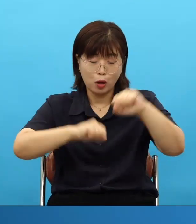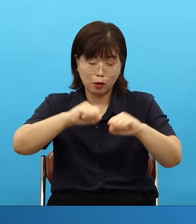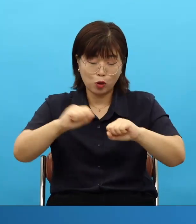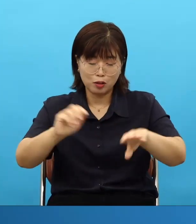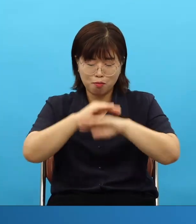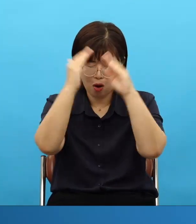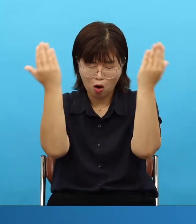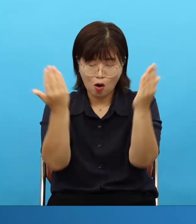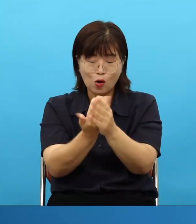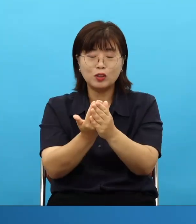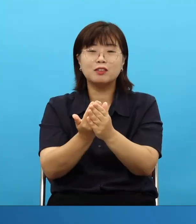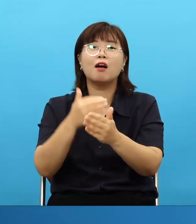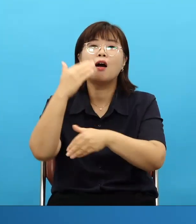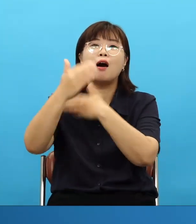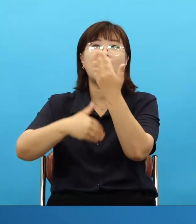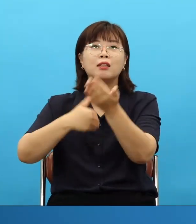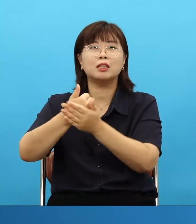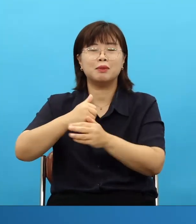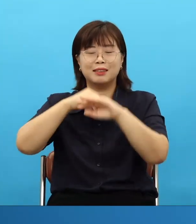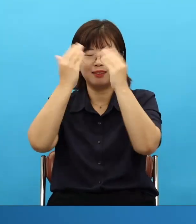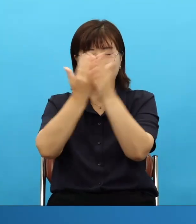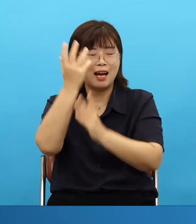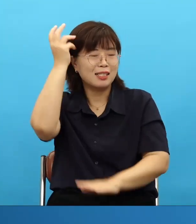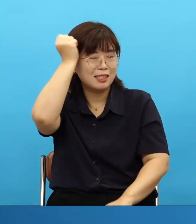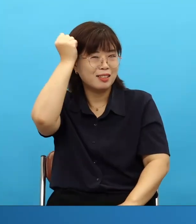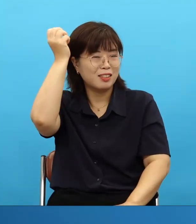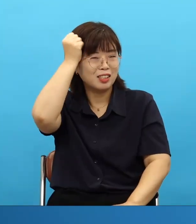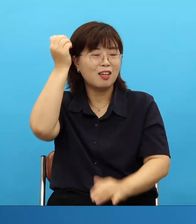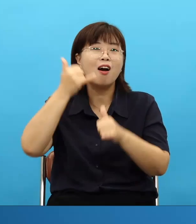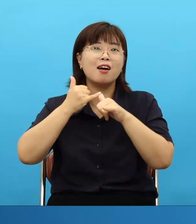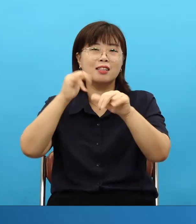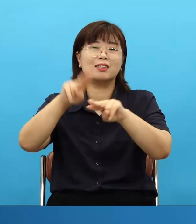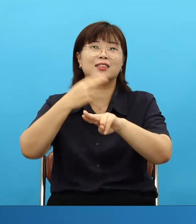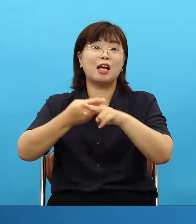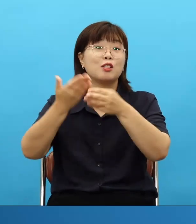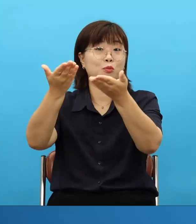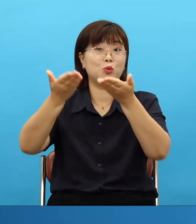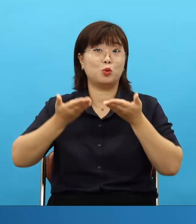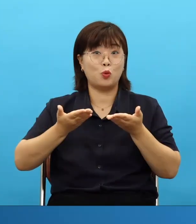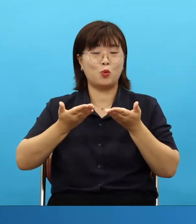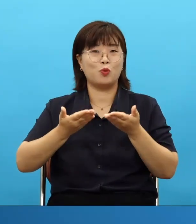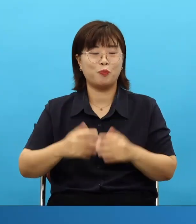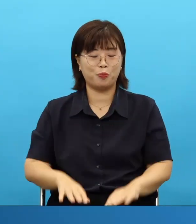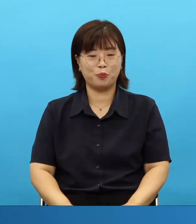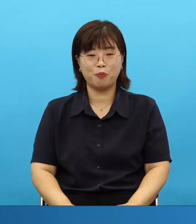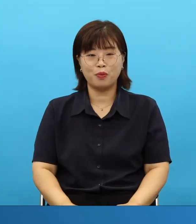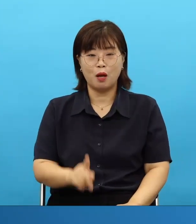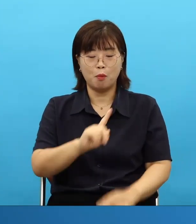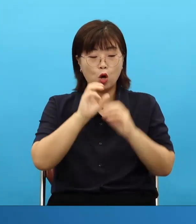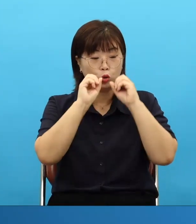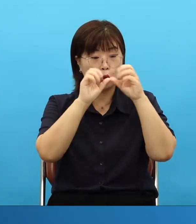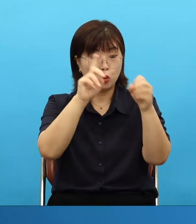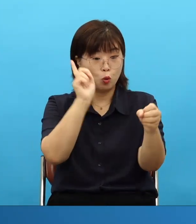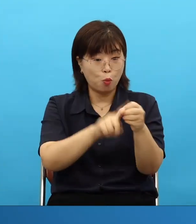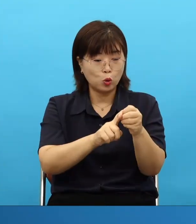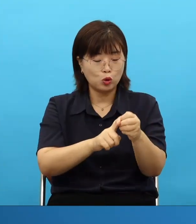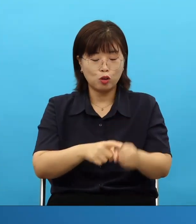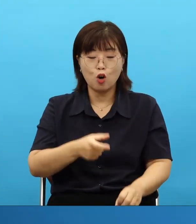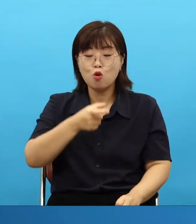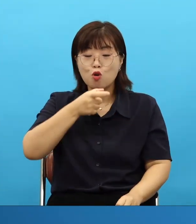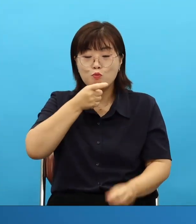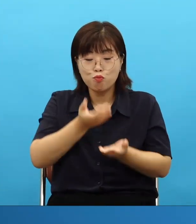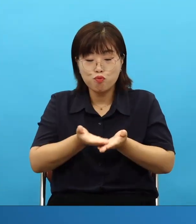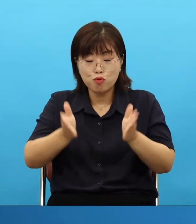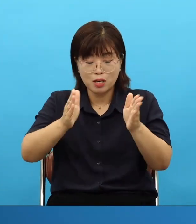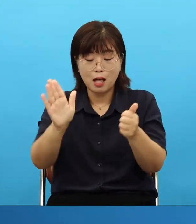work that you carry out to save people, none of it will lose its reward. 냉수 한 그릇도 상을 잃지 아니하리라. Not even one cup of